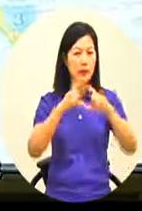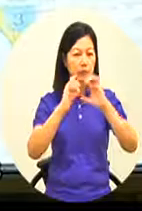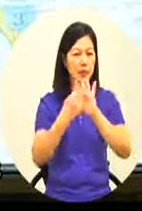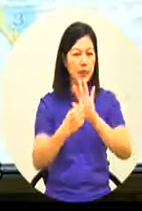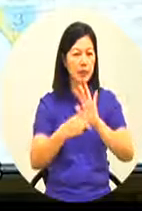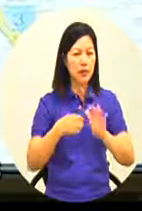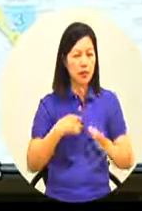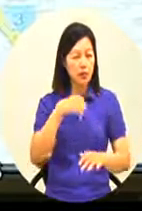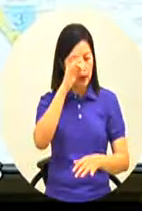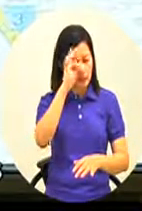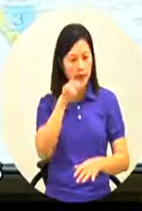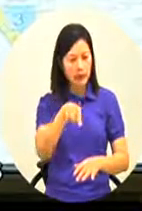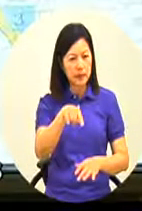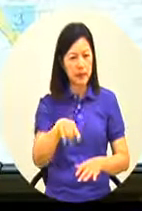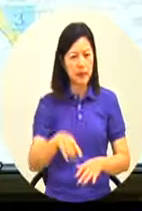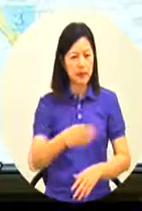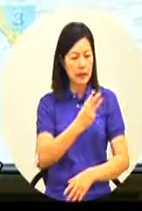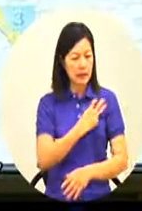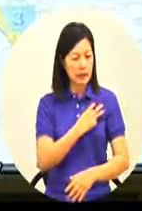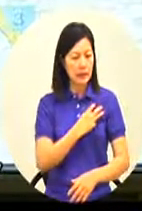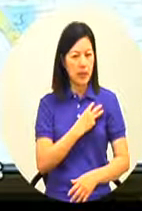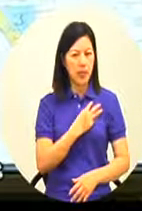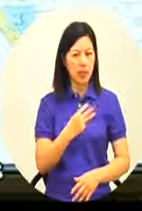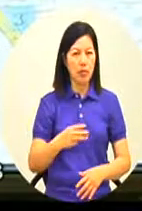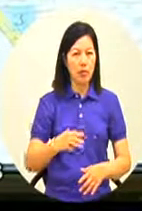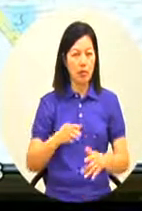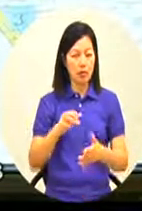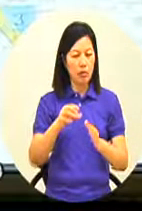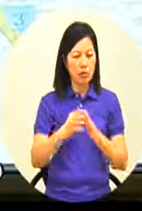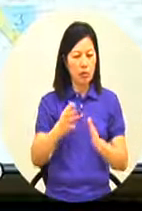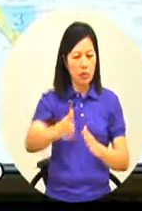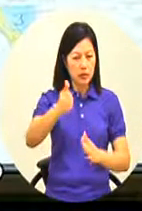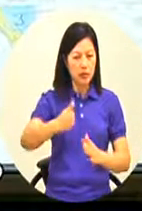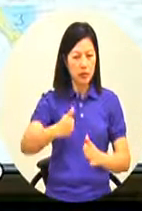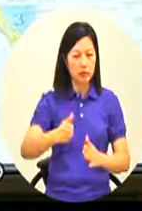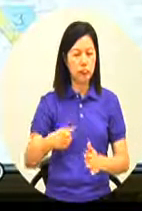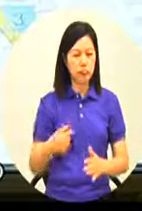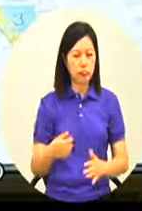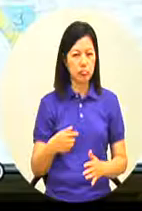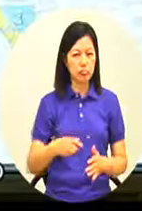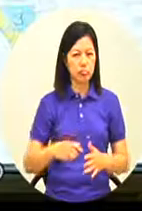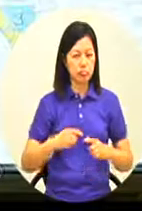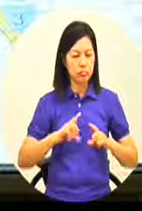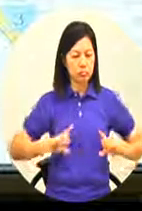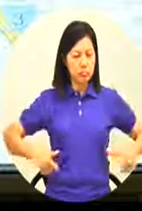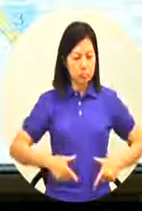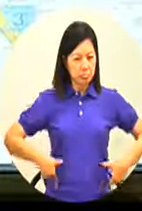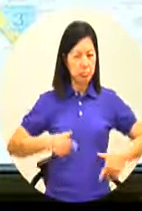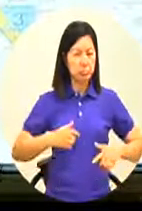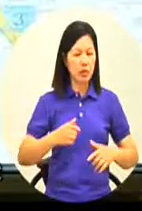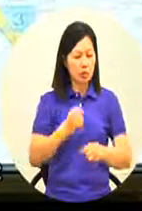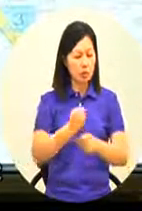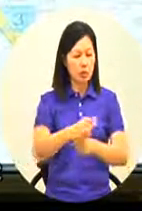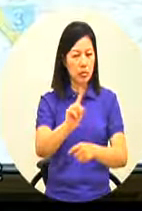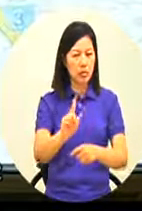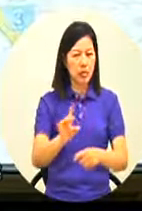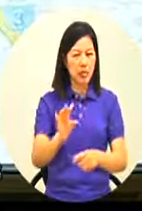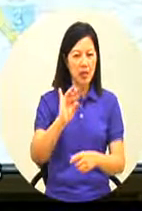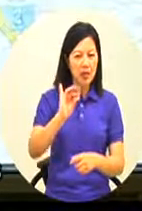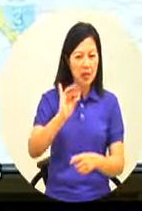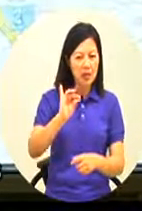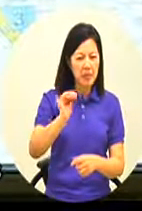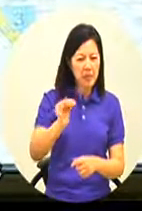要看一下我们的赵建桥局长赵铁头的魄力哦。加安呢，几百万那尔，讲无法度给我老百姓救世咯，